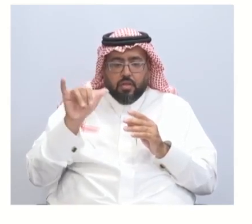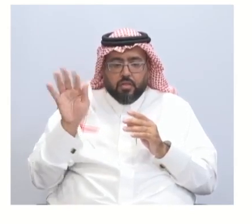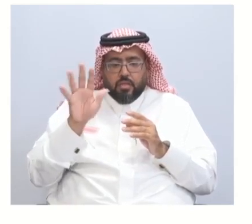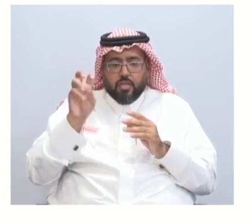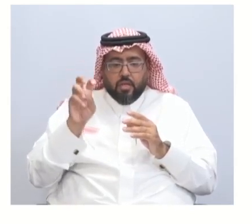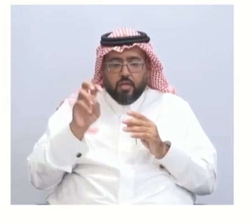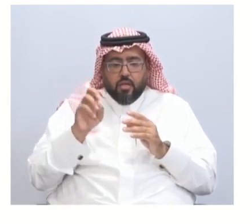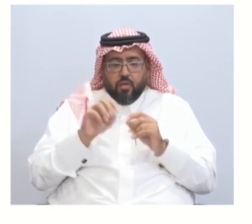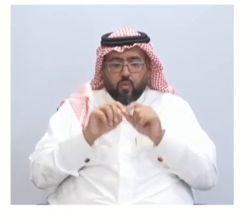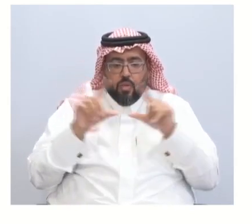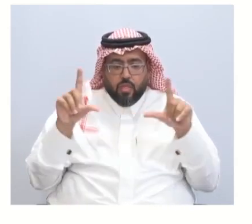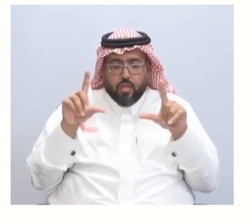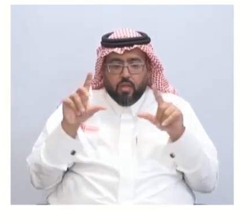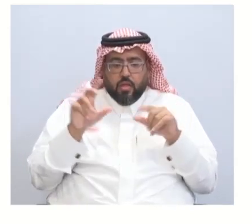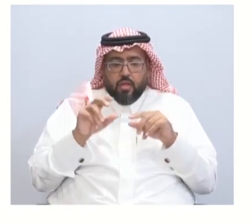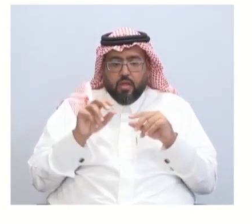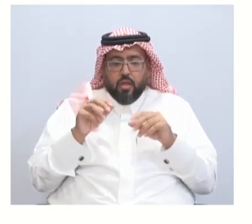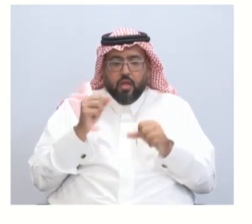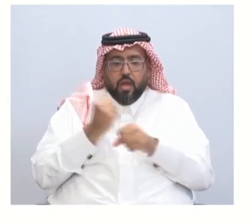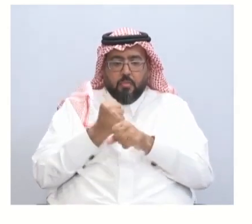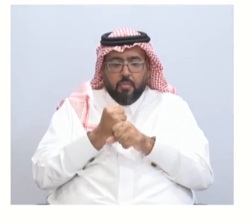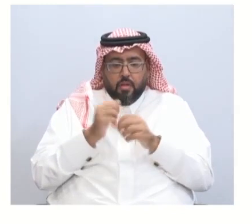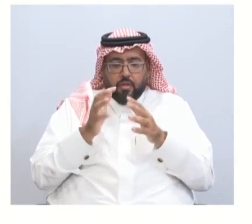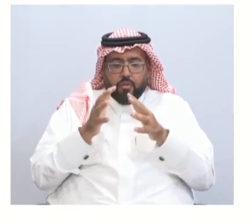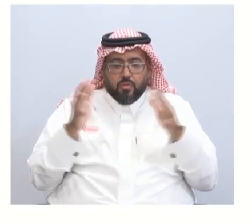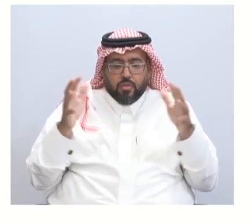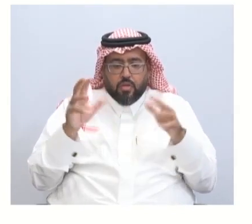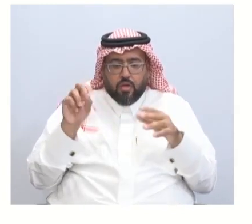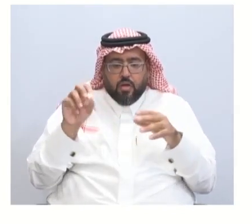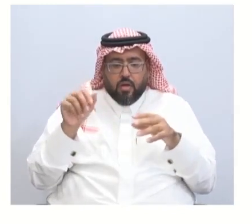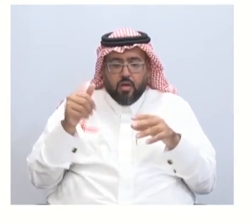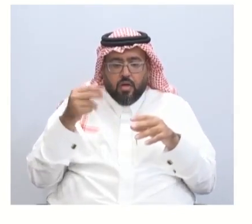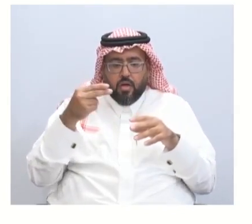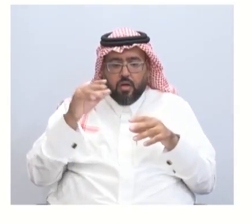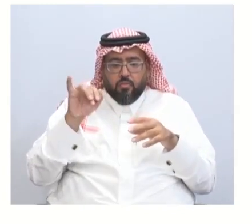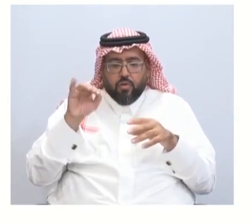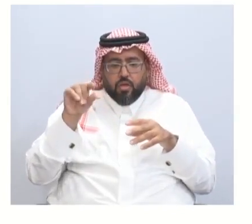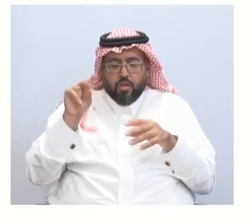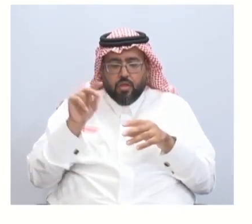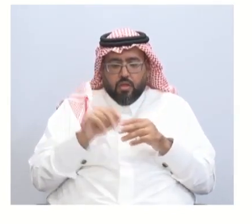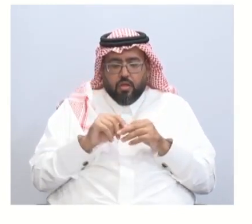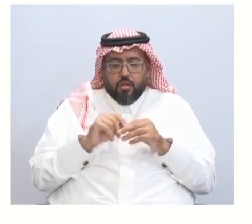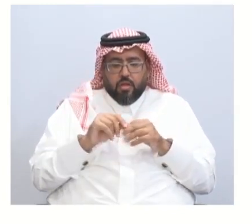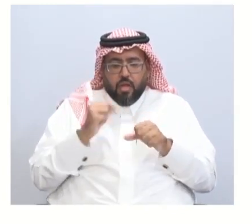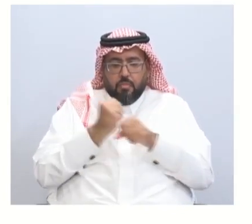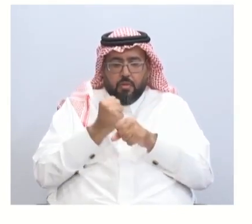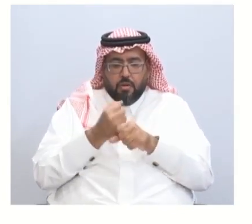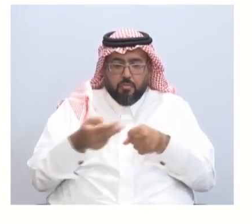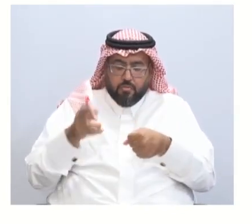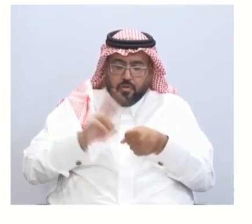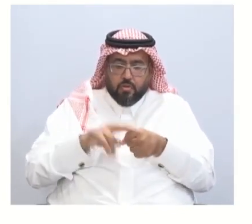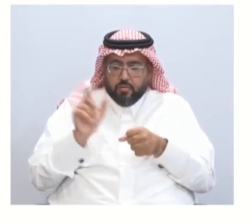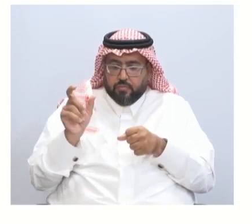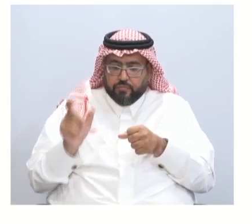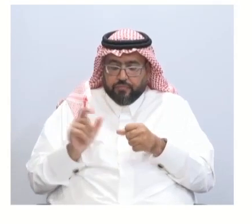توضح او توضحي عمليه توسع قاع المحيط في عمليه مراجعه